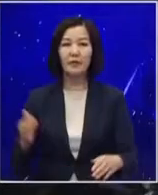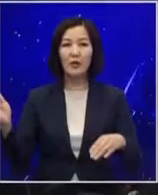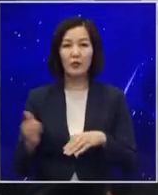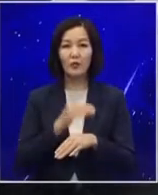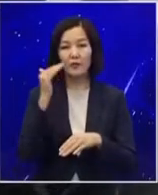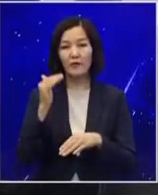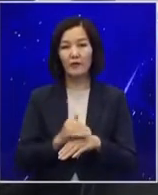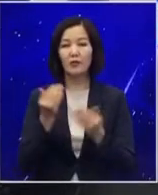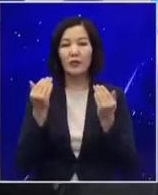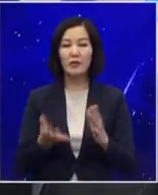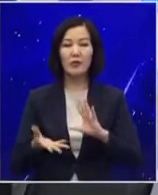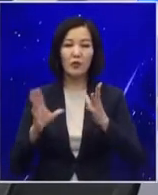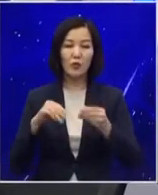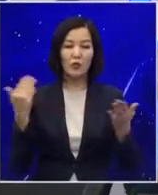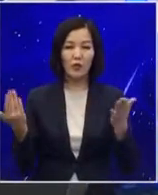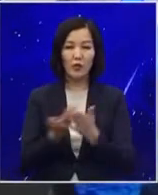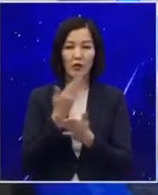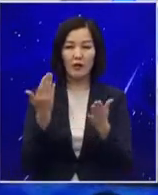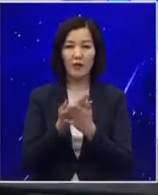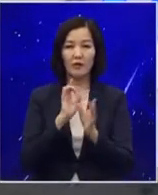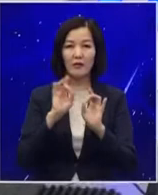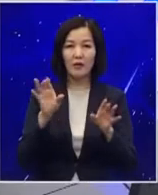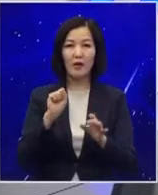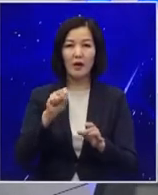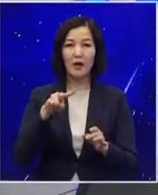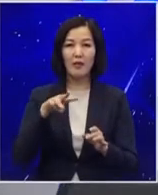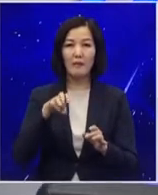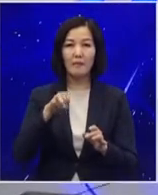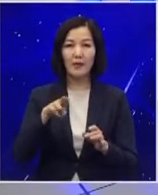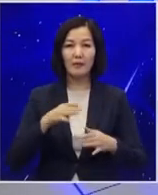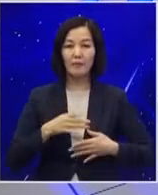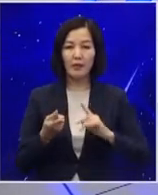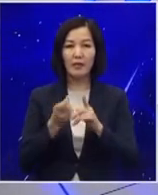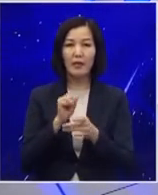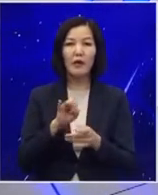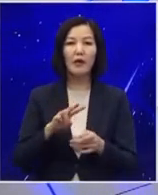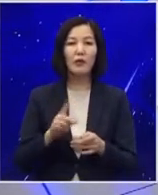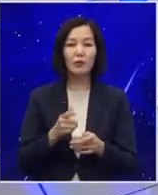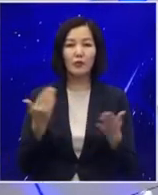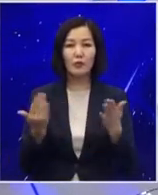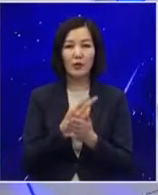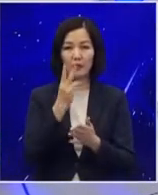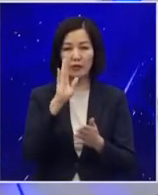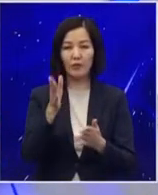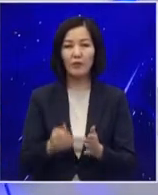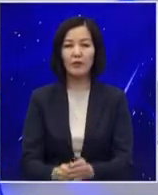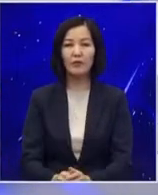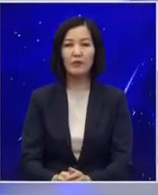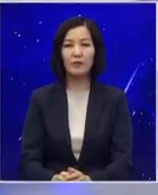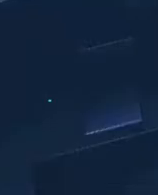Ассаламу алейкум, қадірменді көрермен, тікелей эфирде қорытынды жаңалықтар. Студияда Алмат Хамид, сурдо аудармада Айгүл Жұмашқызы. Бүгін